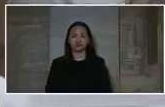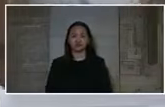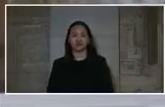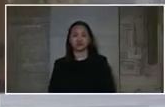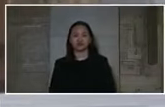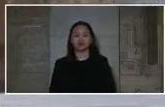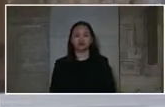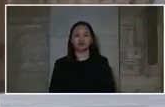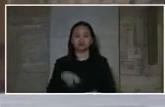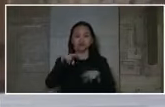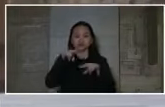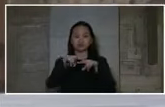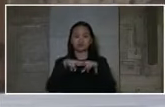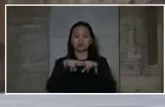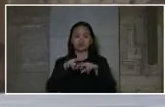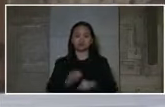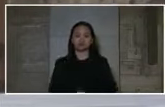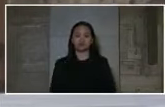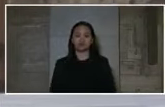ang lahat.